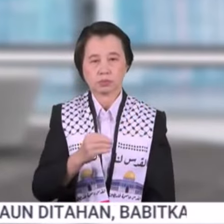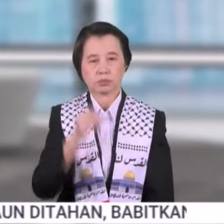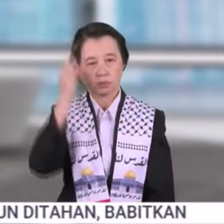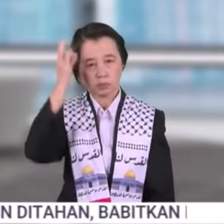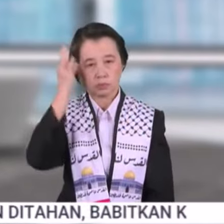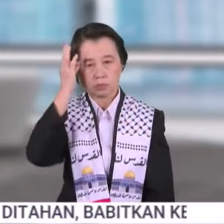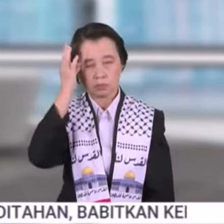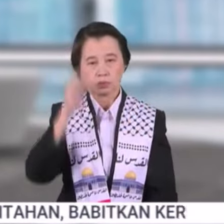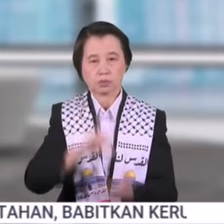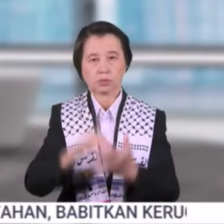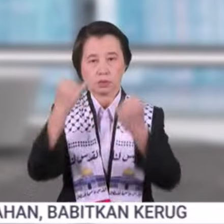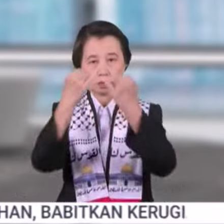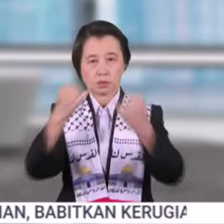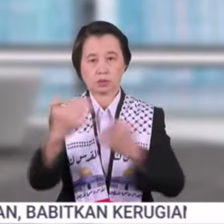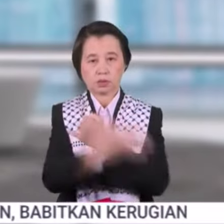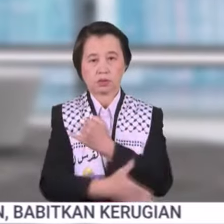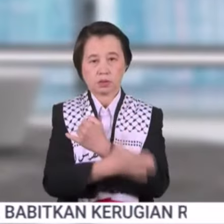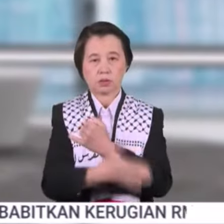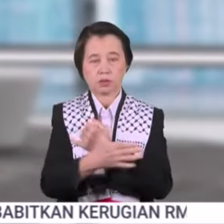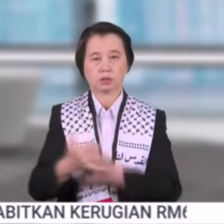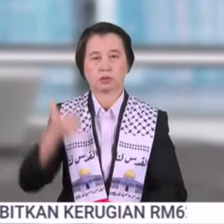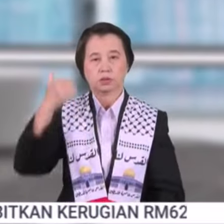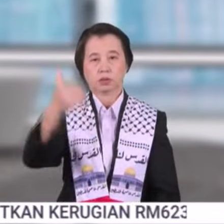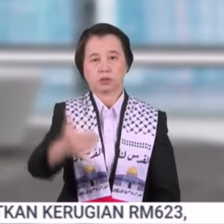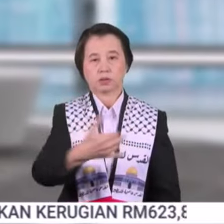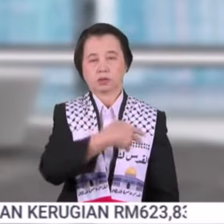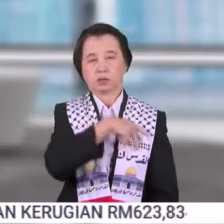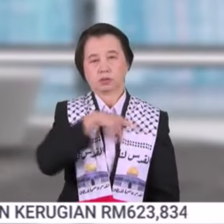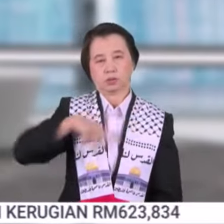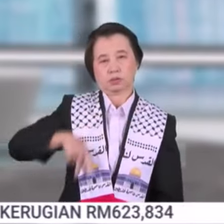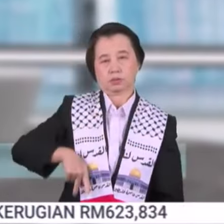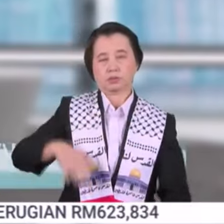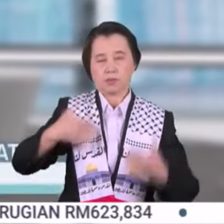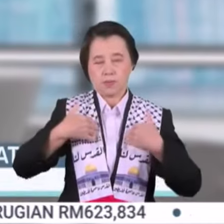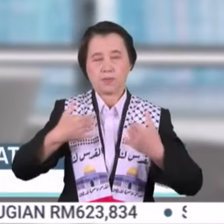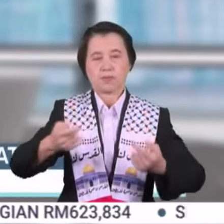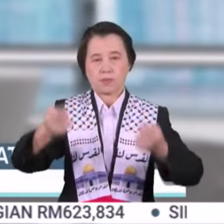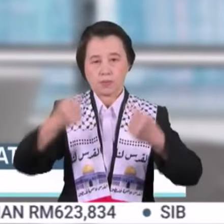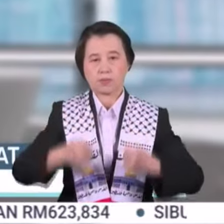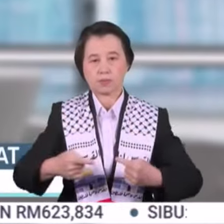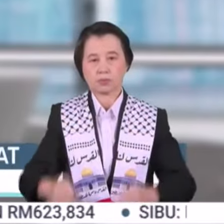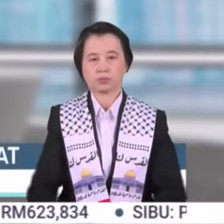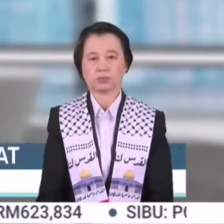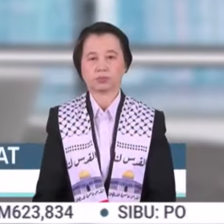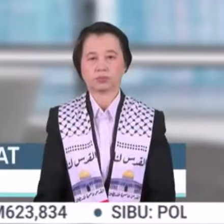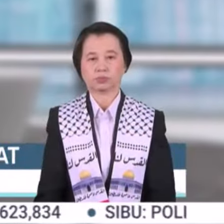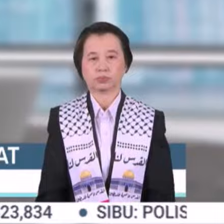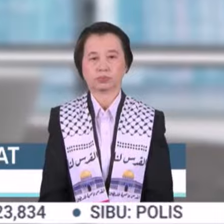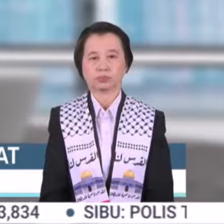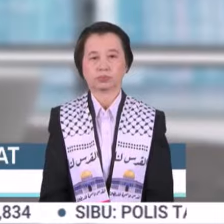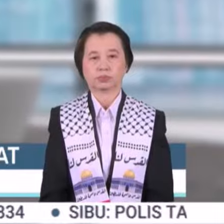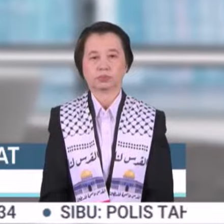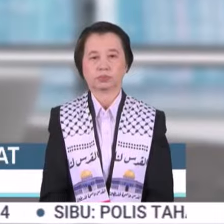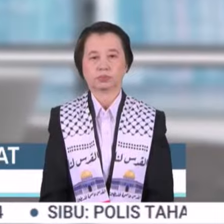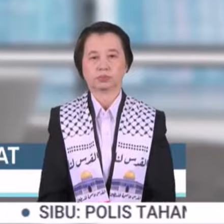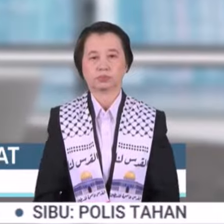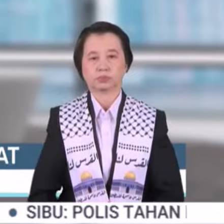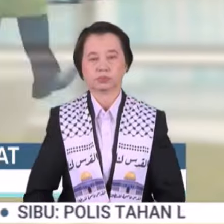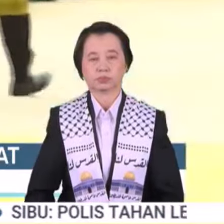persekutuan di Istana Negara turut berangkat Raja Permai seri agong tunku Hajah Azizah Aminah Maimunah